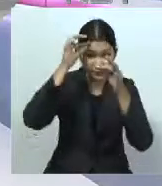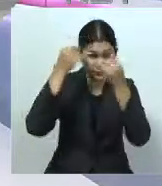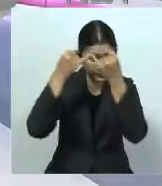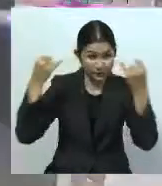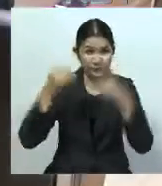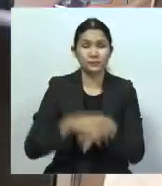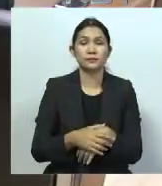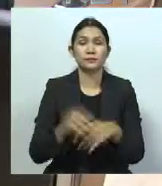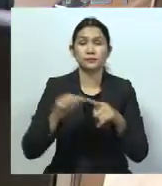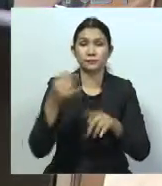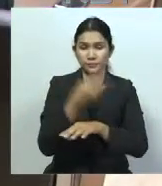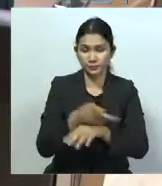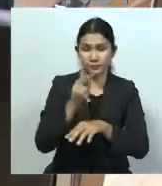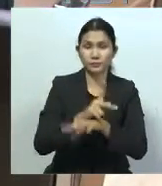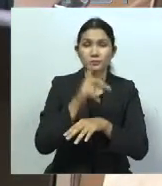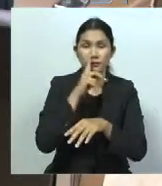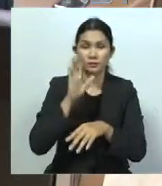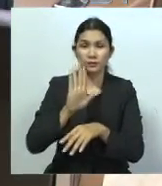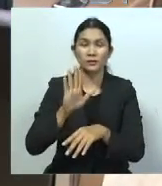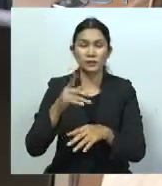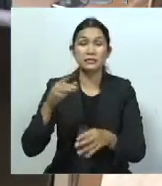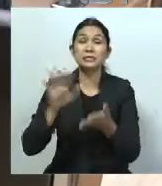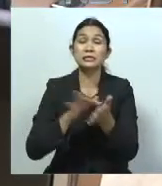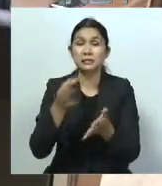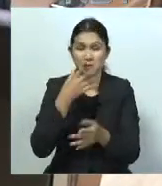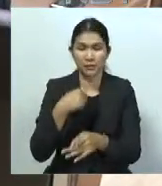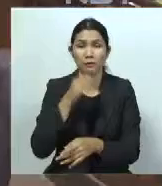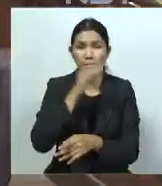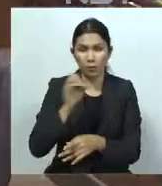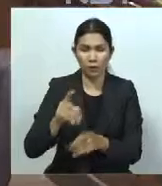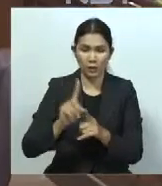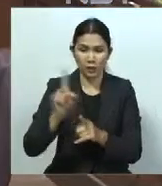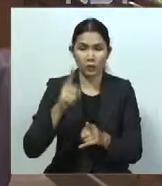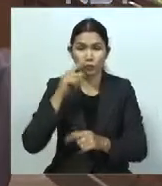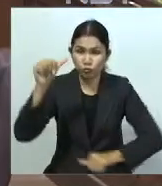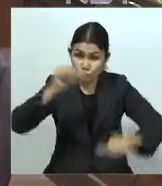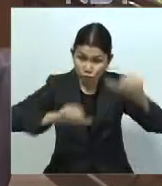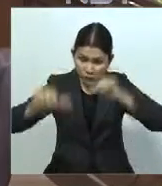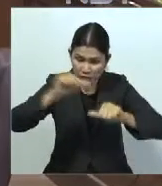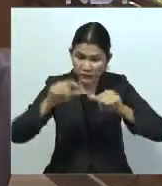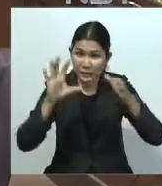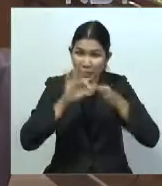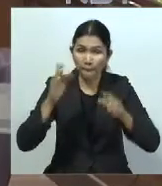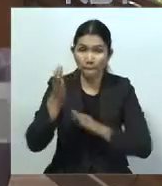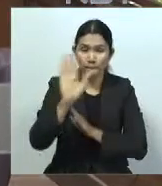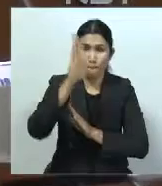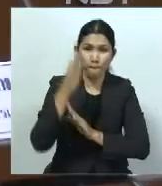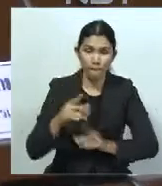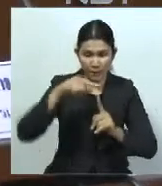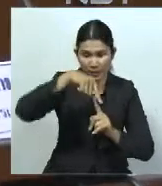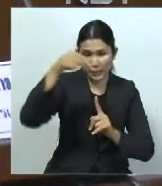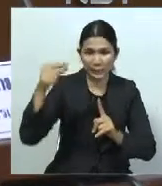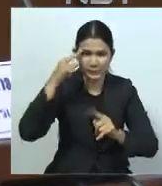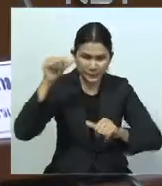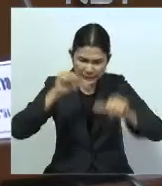นายแพทย์โสพลเมฆทนประธานคณะกรรมการองค์การเภสัชกรรมบอกว่าจะเน้นการวิจัยและพัฒนาสารสกัดจากกัญชาให้มีคุณภ